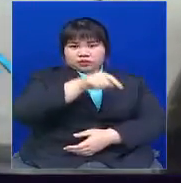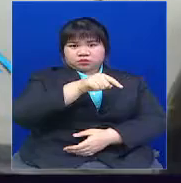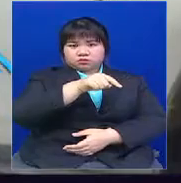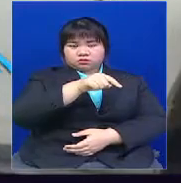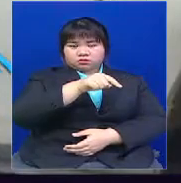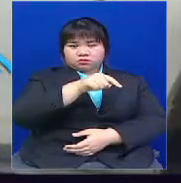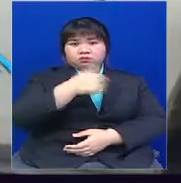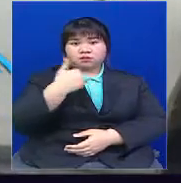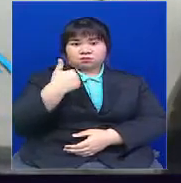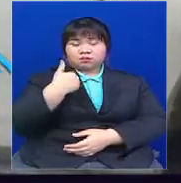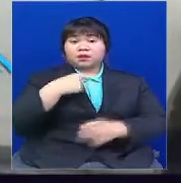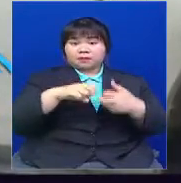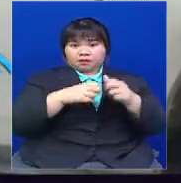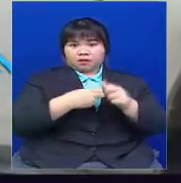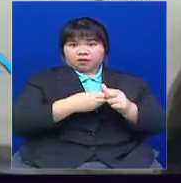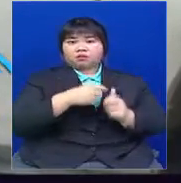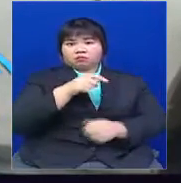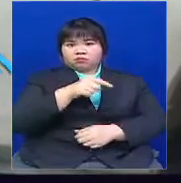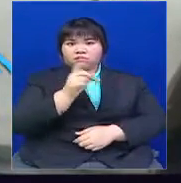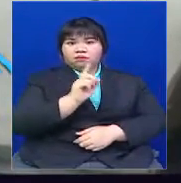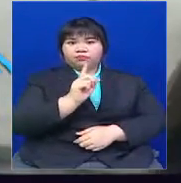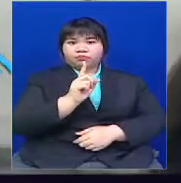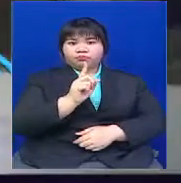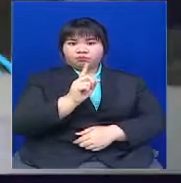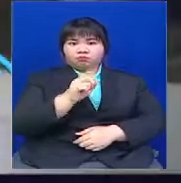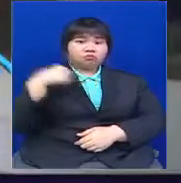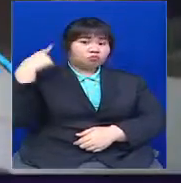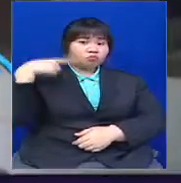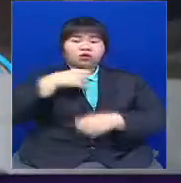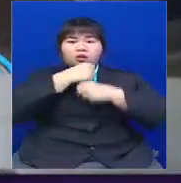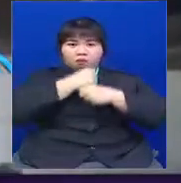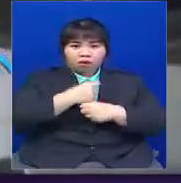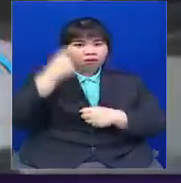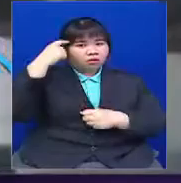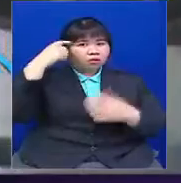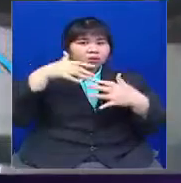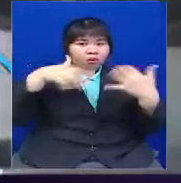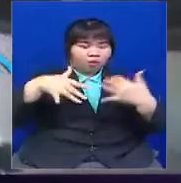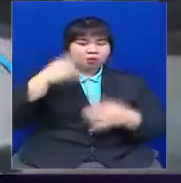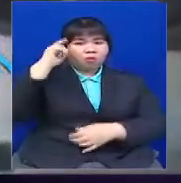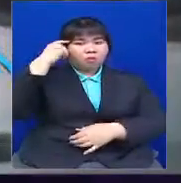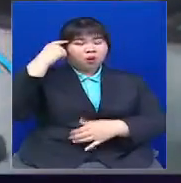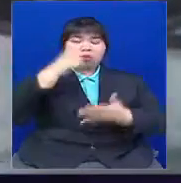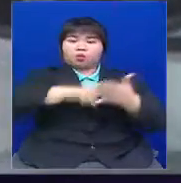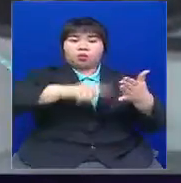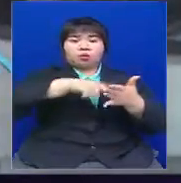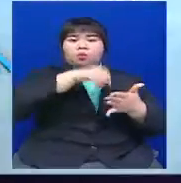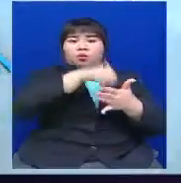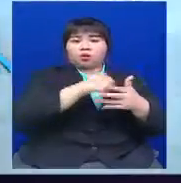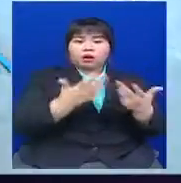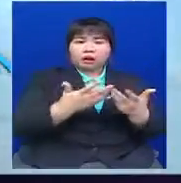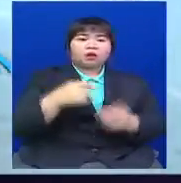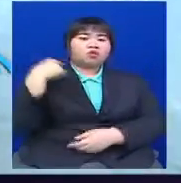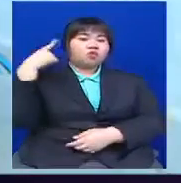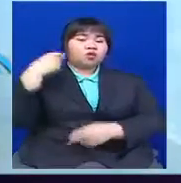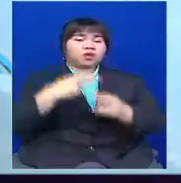65เทศบาลตำบลบางปูจังหวัดสมุทรปราการครับก็ได้เกิดเหตุหญิงชราเข้าใจผิดเกี่ยวกับลักษณะการลงเสียงประชามตินั่นคือนางเลี่ยม